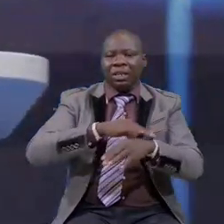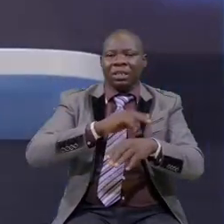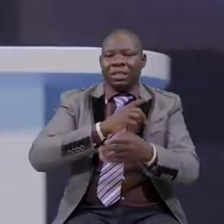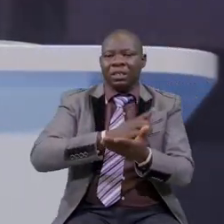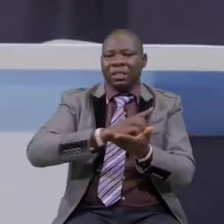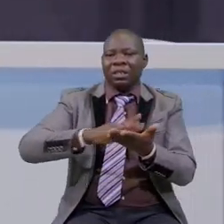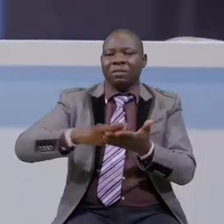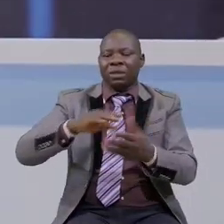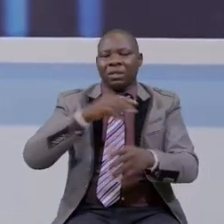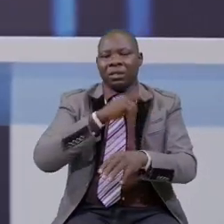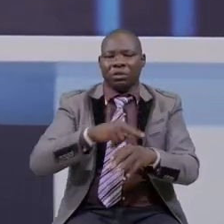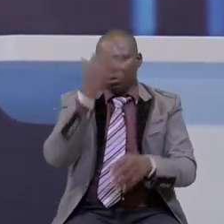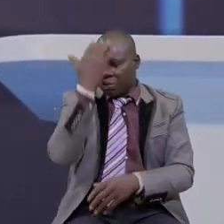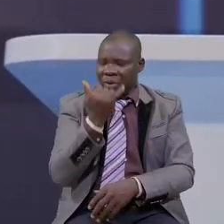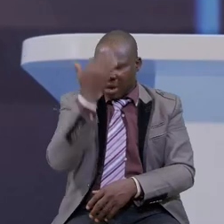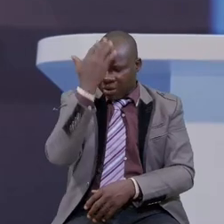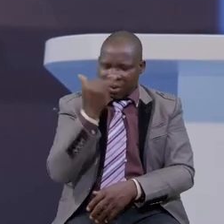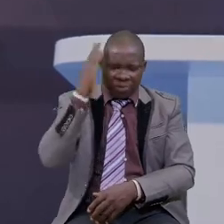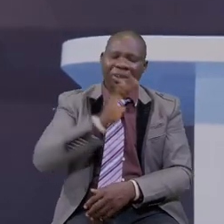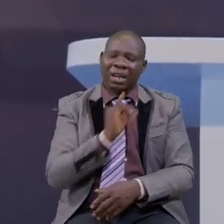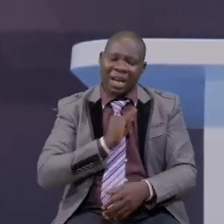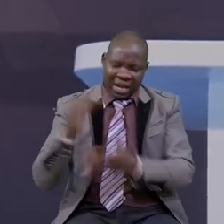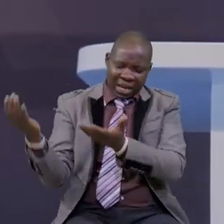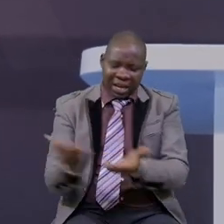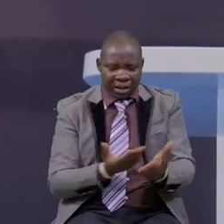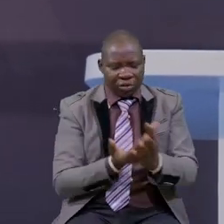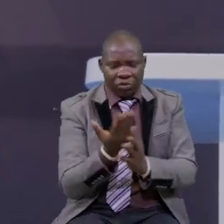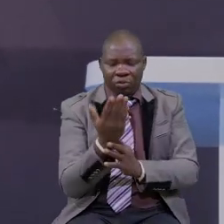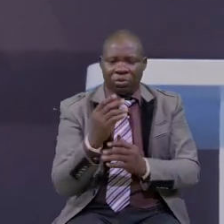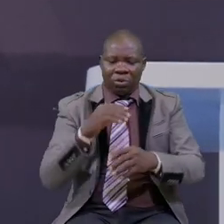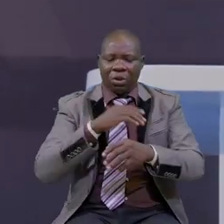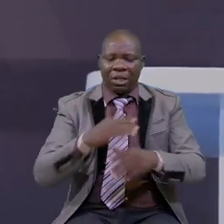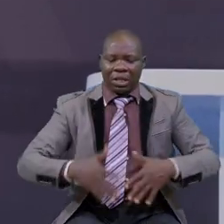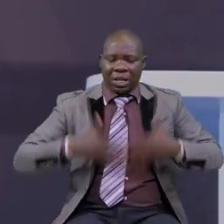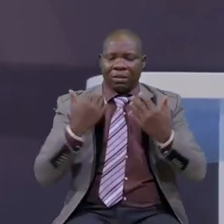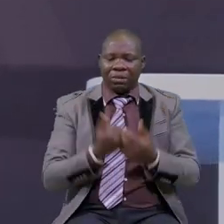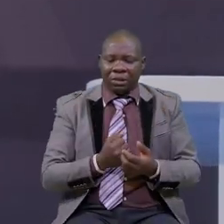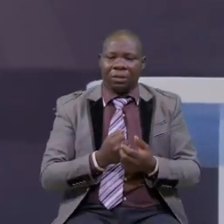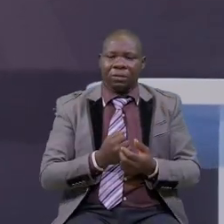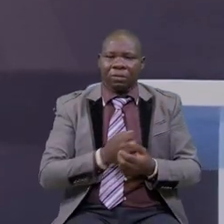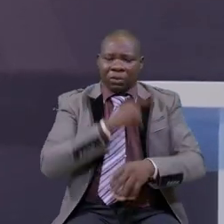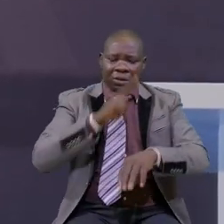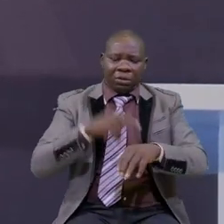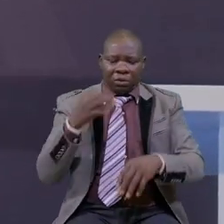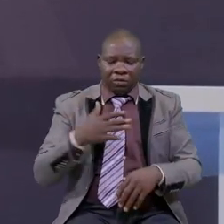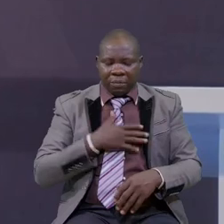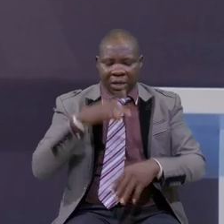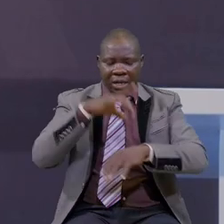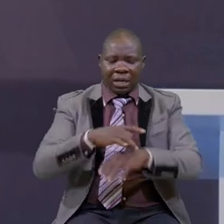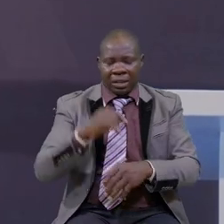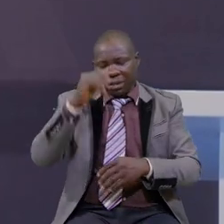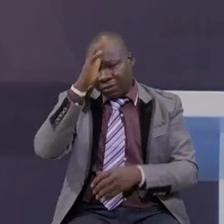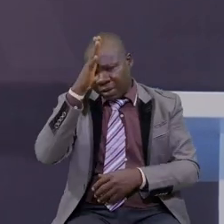Pourquoi est-ce que je parcours la vie avec la nature de mon père terrestre? Homme militant,